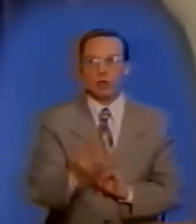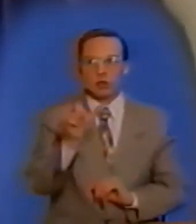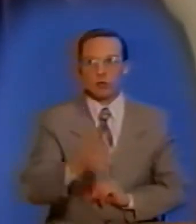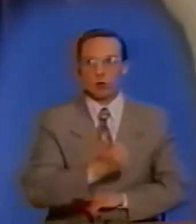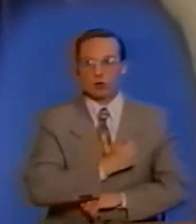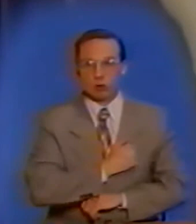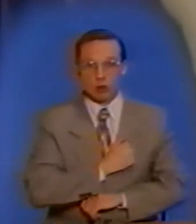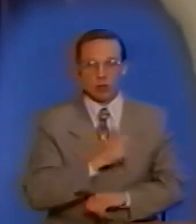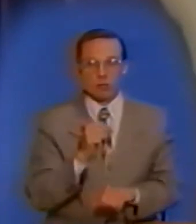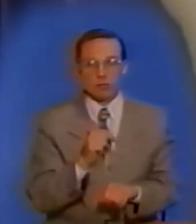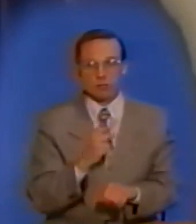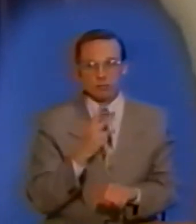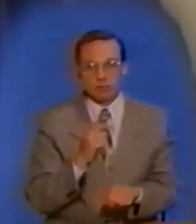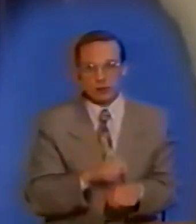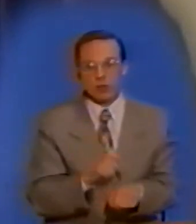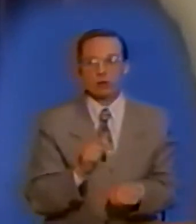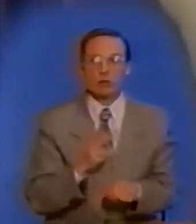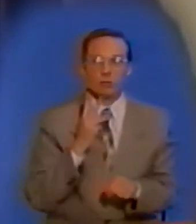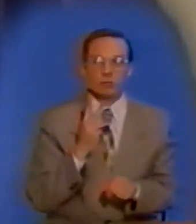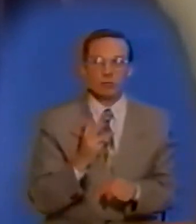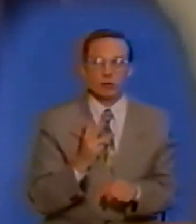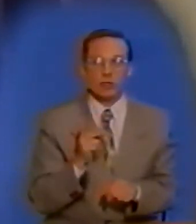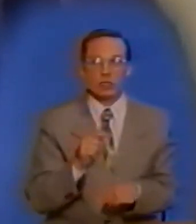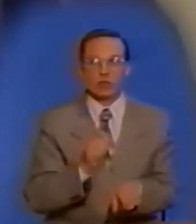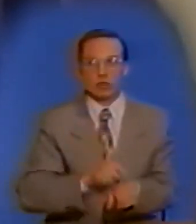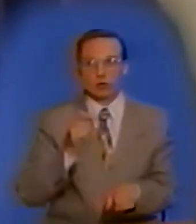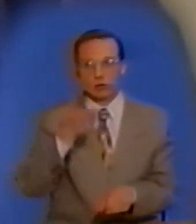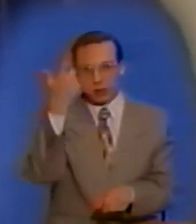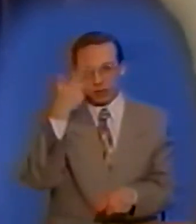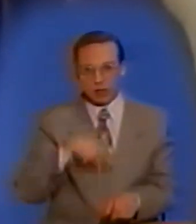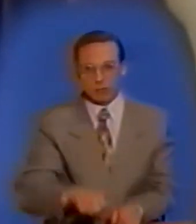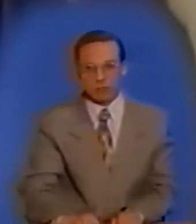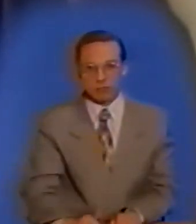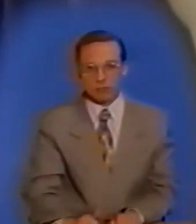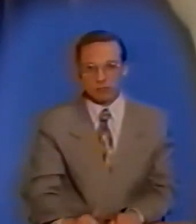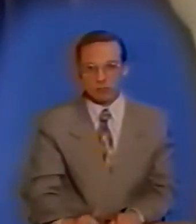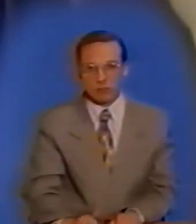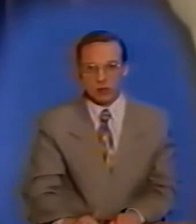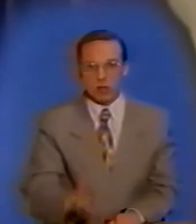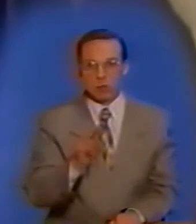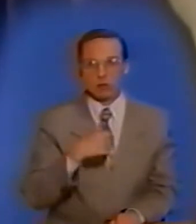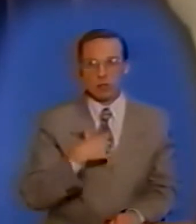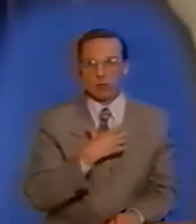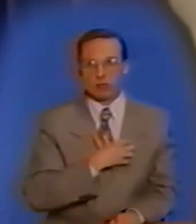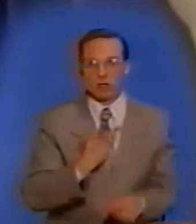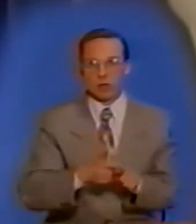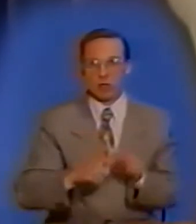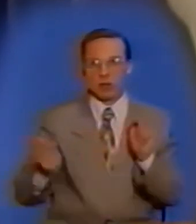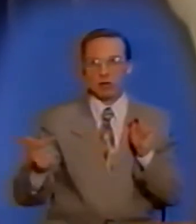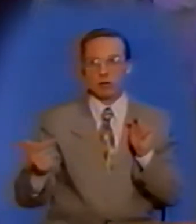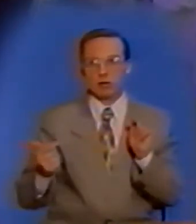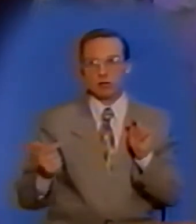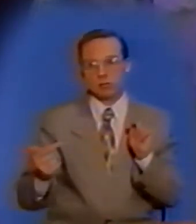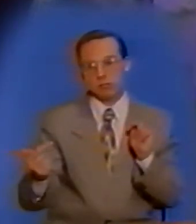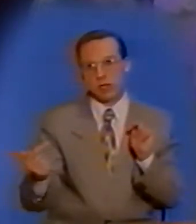turi pasirojęs kažkame, kad jis būtent jaustusi. Faktiškai mano boyfriendas labai prieštaravo, kad aš ateičiau